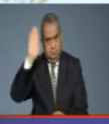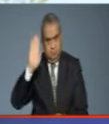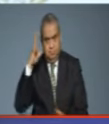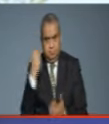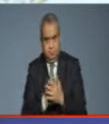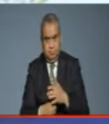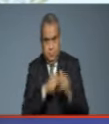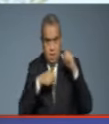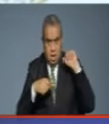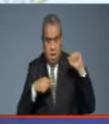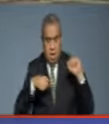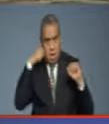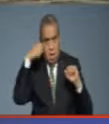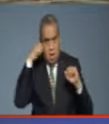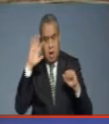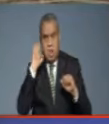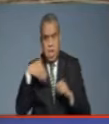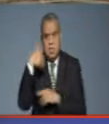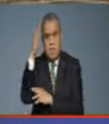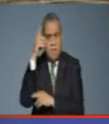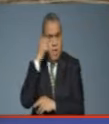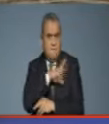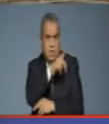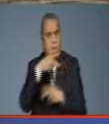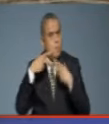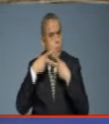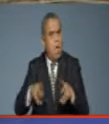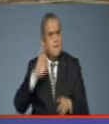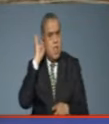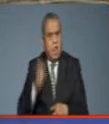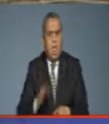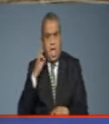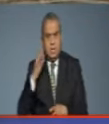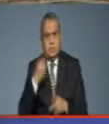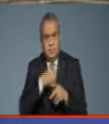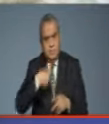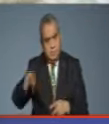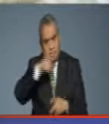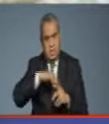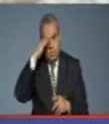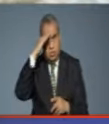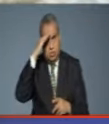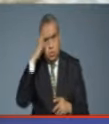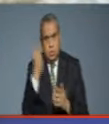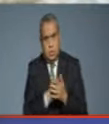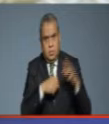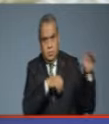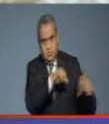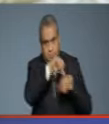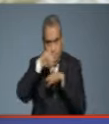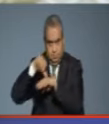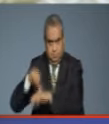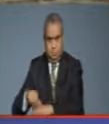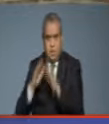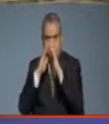فخامه الرئيس بالدوله الفلسطينيه انا مره تانيه برحب بفخامه الرئيس وبشكره على وجوده في مصر